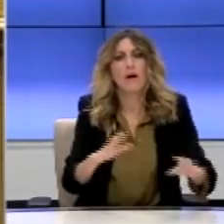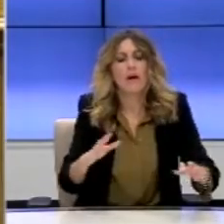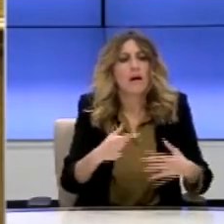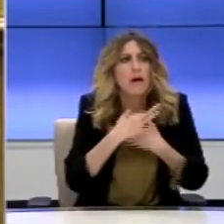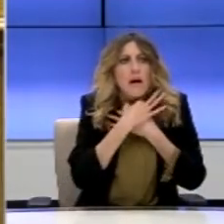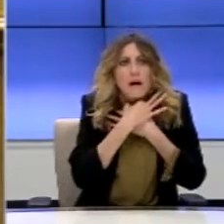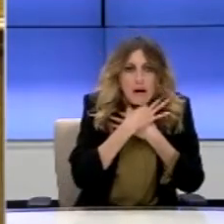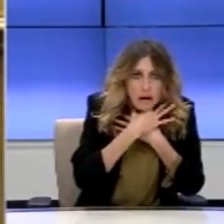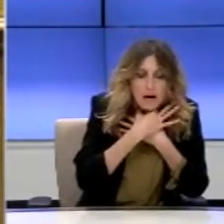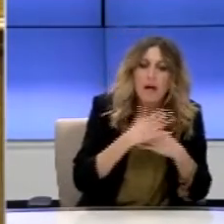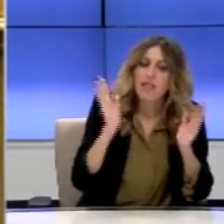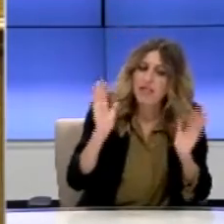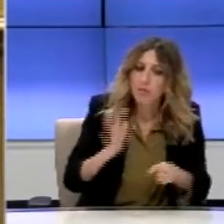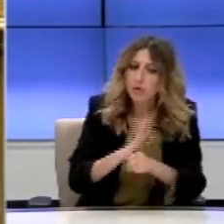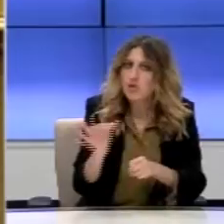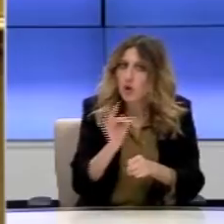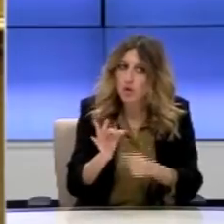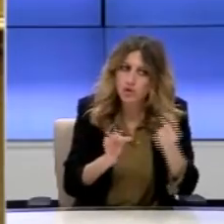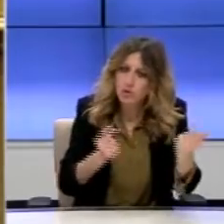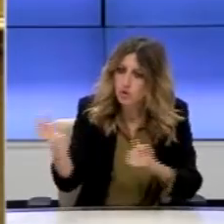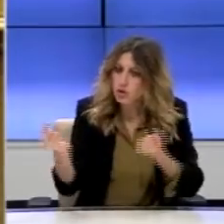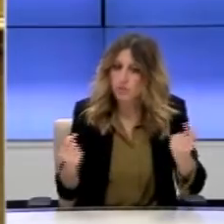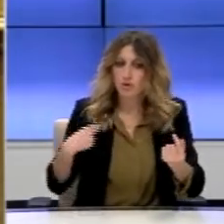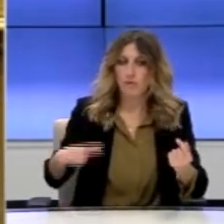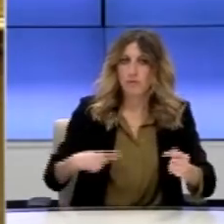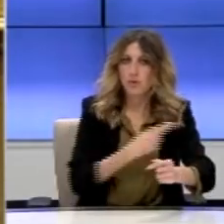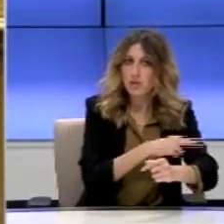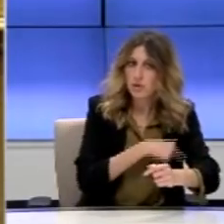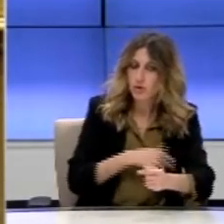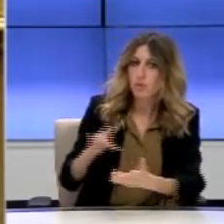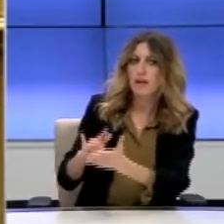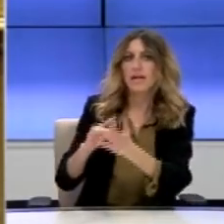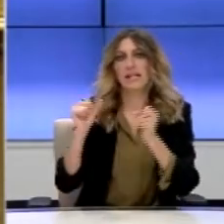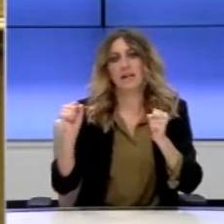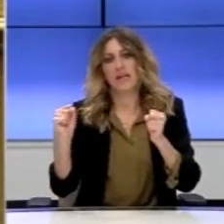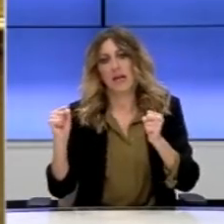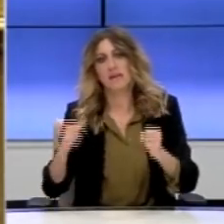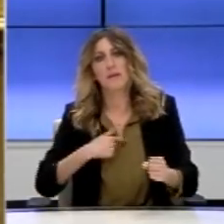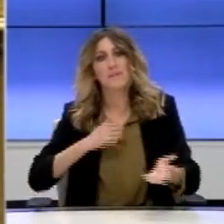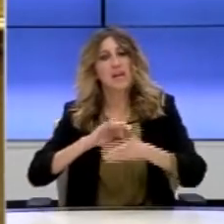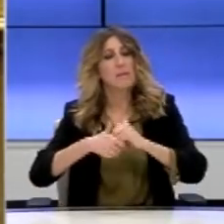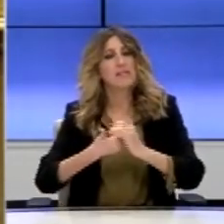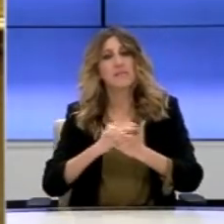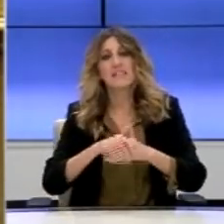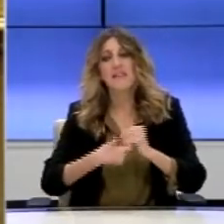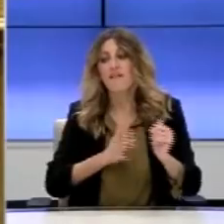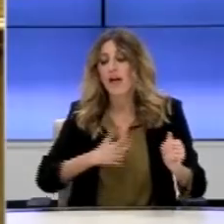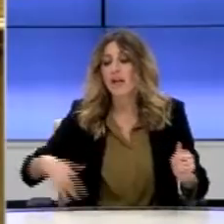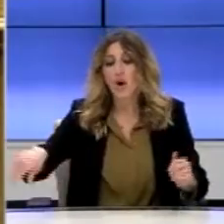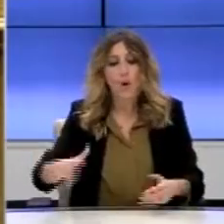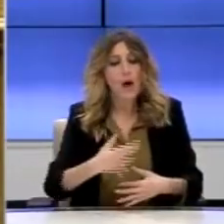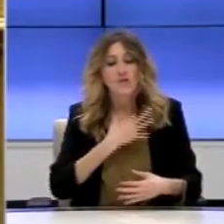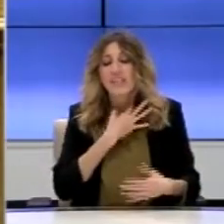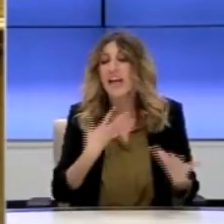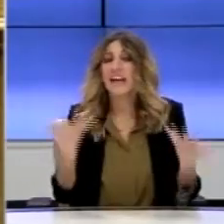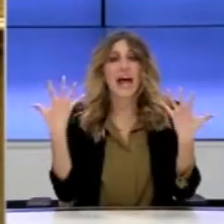κατέχει ξεχωριστή θέση, γιατί ιεραρχούμε τις ανάγκες του λαού μας και στον τομέα της υγείας. Κυρίες